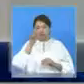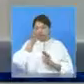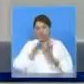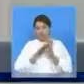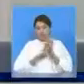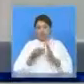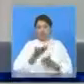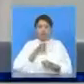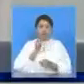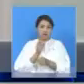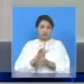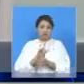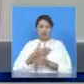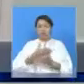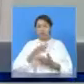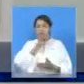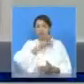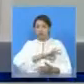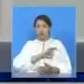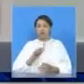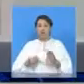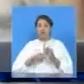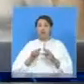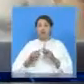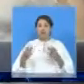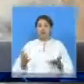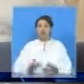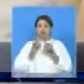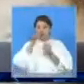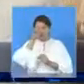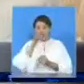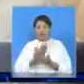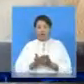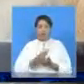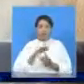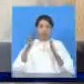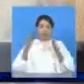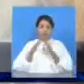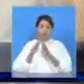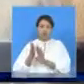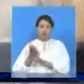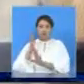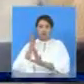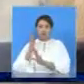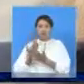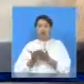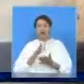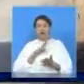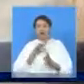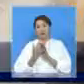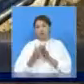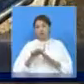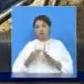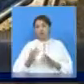госпрограммы. Наша задача – эффективно использовать инструменты государственной поддержки, чтобы максимально обеспечивать жильем очередников. Обеспечение сельских